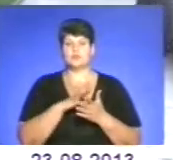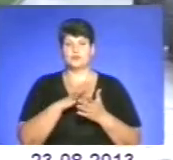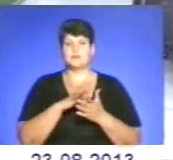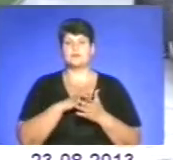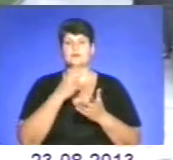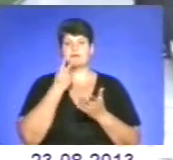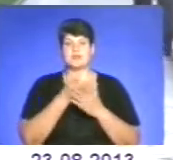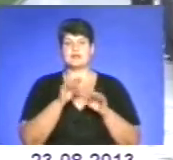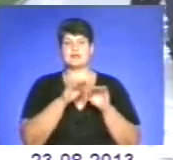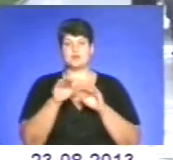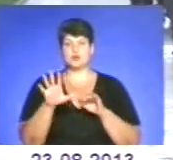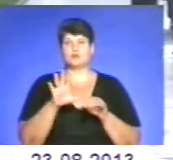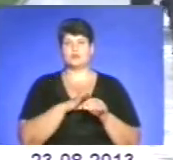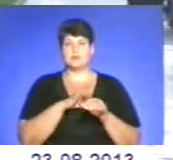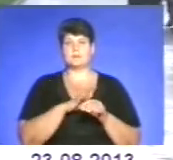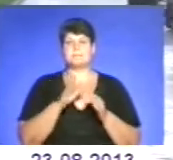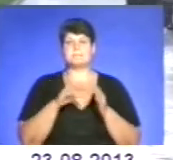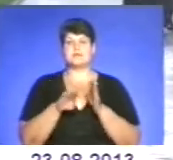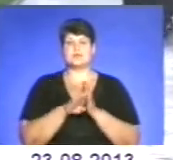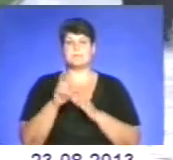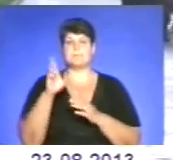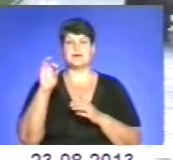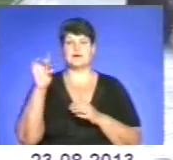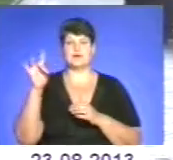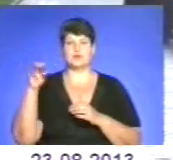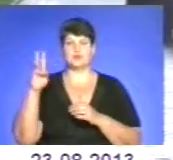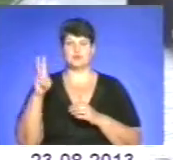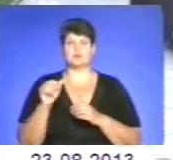знамено, пройшли підрозділи Беркуту, Грифону та патрульної служби.